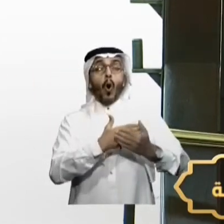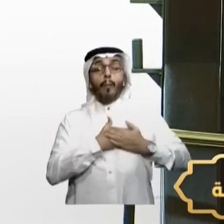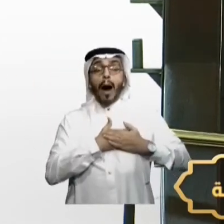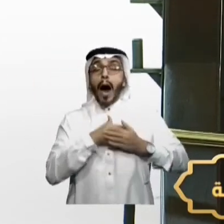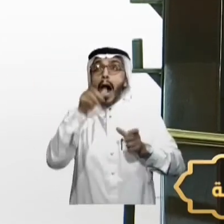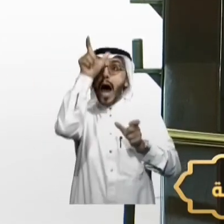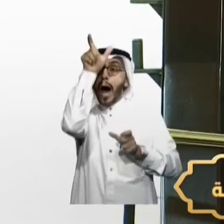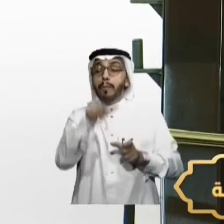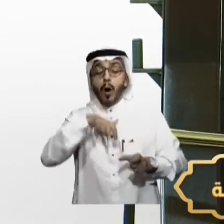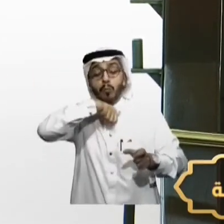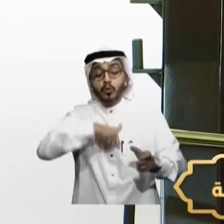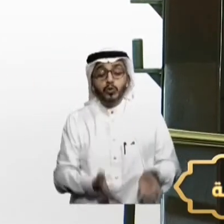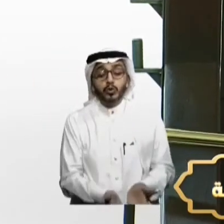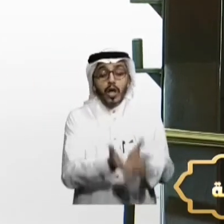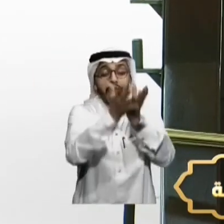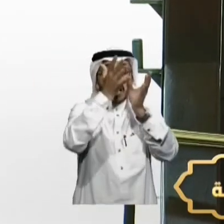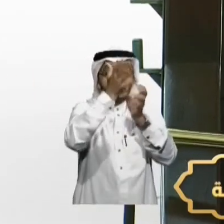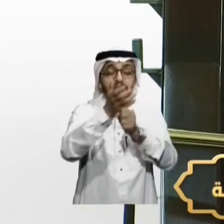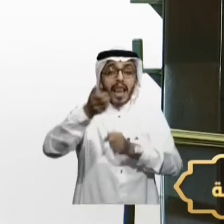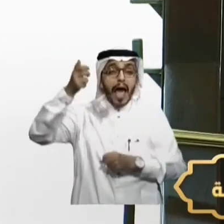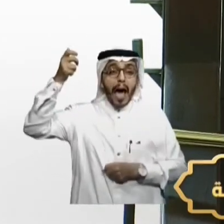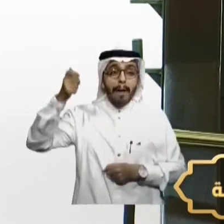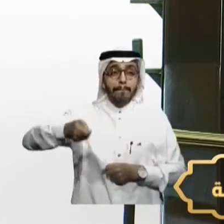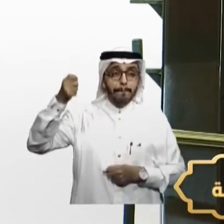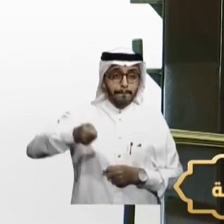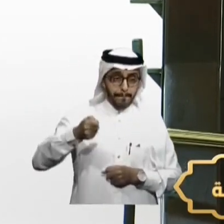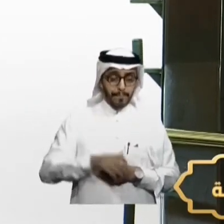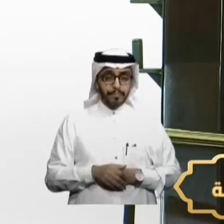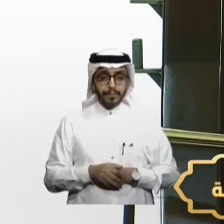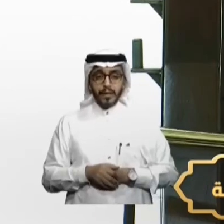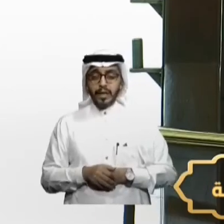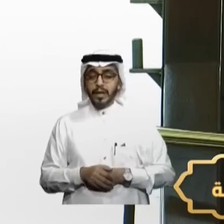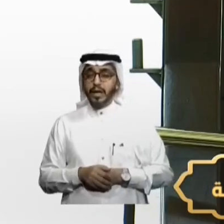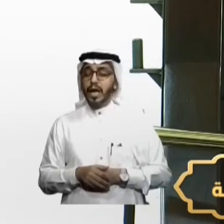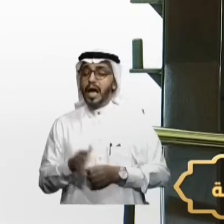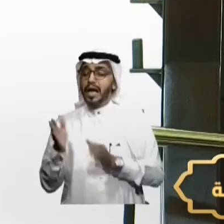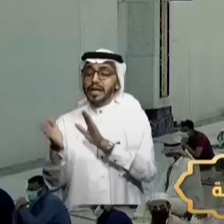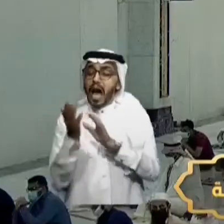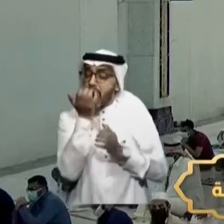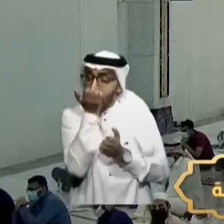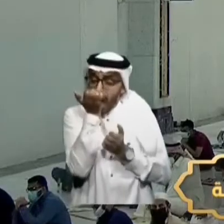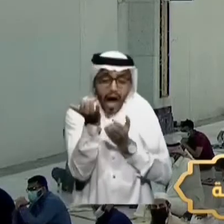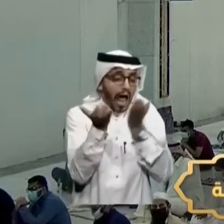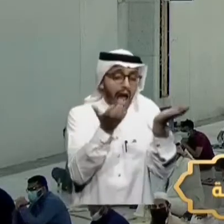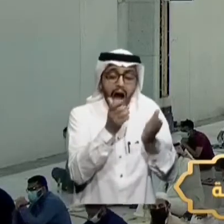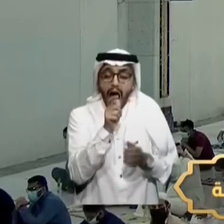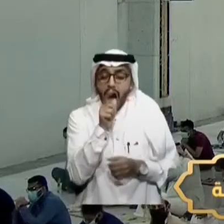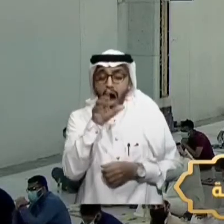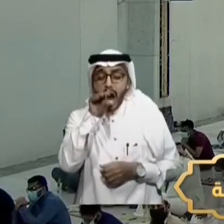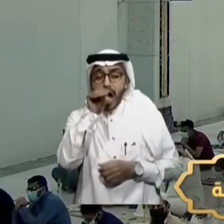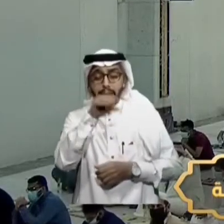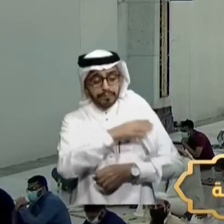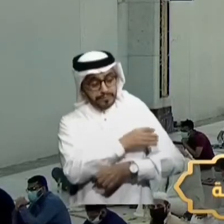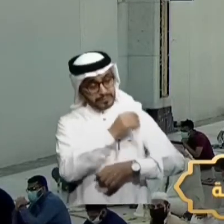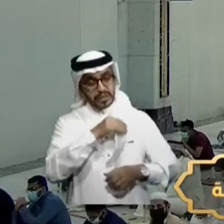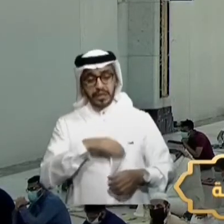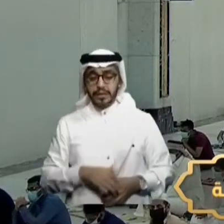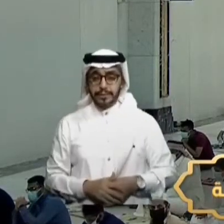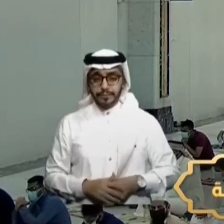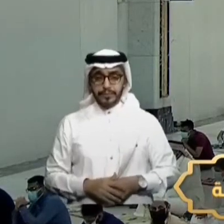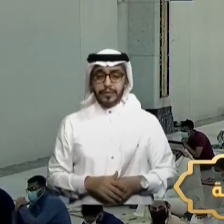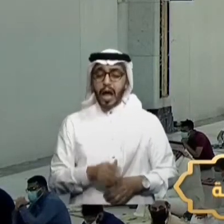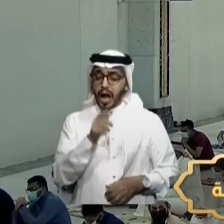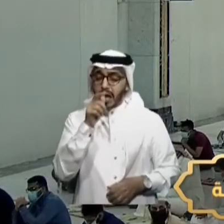سيد الأنام عليه الصلاة والسلام، أما عن كلامه ومنطقه فكان صلى الله